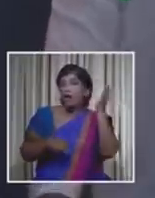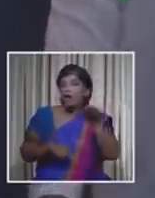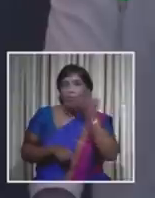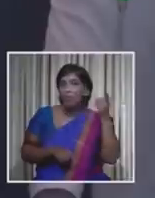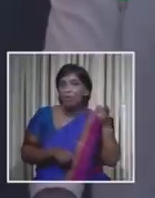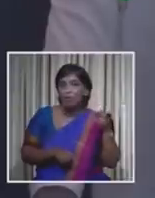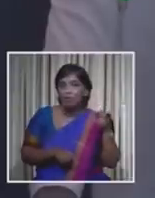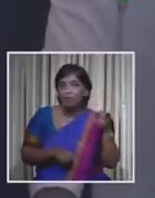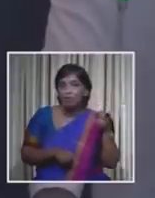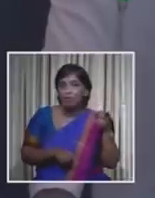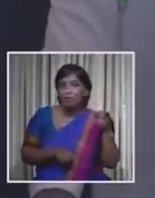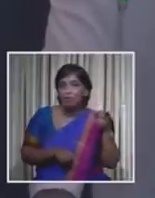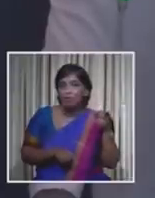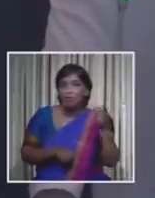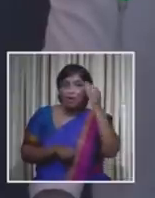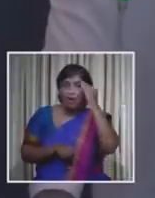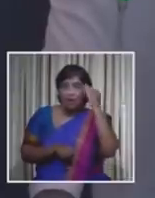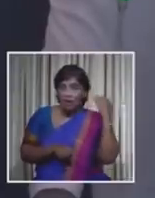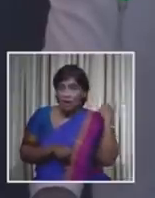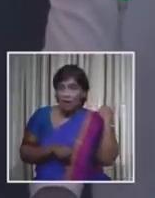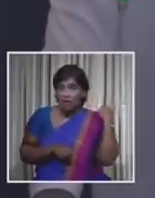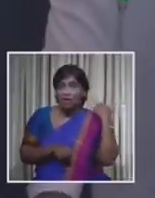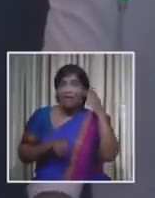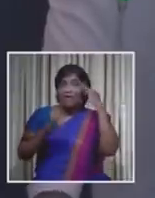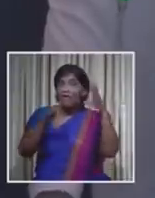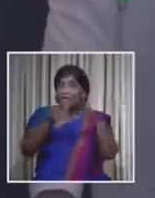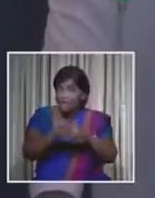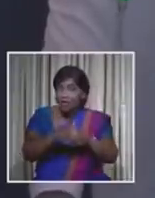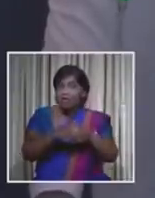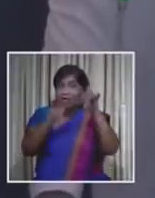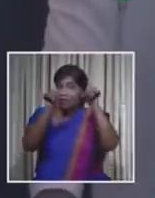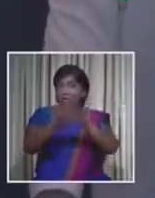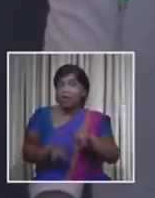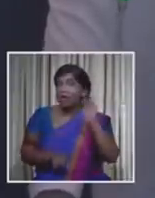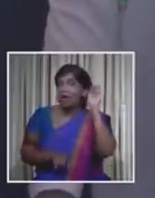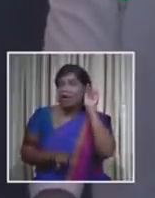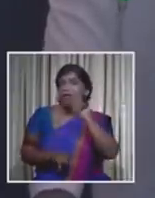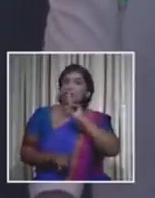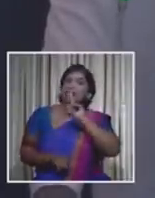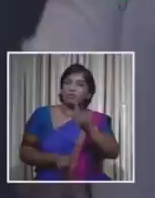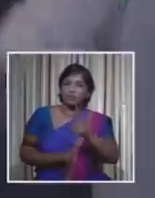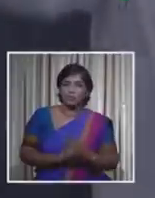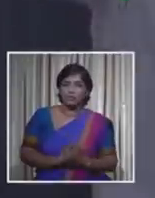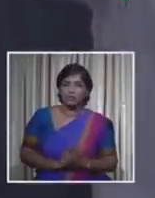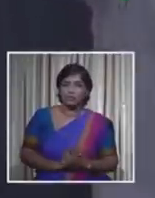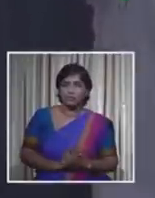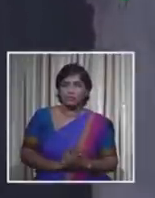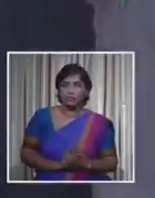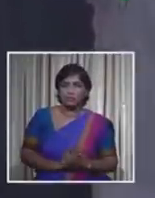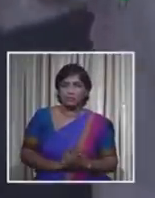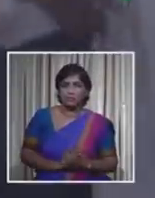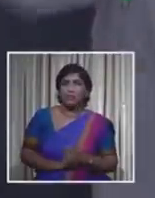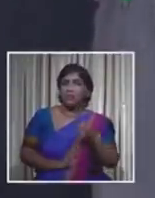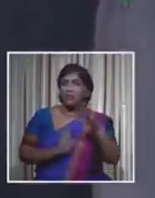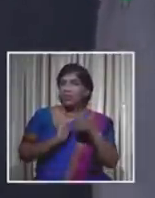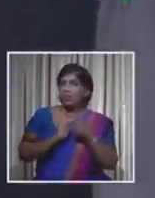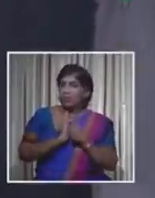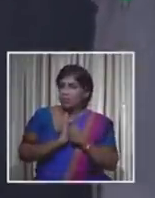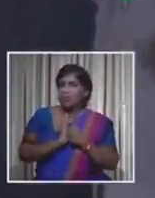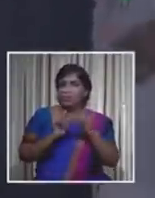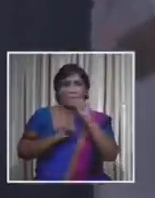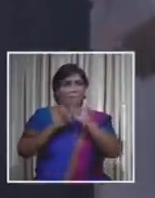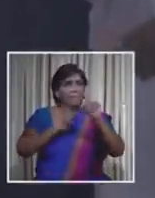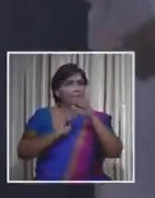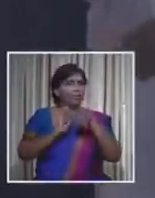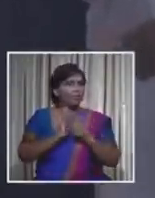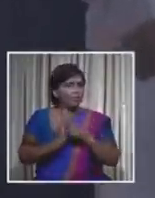කියලා. ඔබතුමත් අම්මයි බිරිඳයි ඉස්සරහා මේක දාලා අහන්න කියලා මම ඉල්ලා සිටිනවා. ඒ නිසා මේ ගෞරවයේ සභාවේ